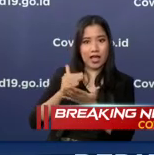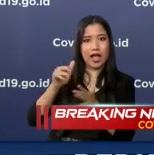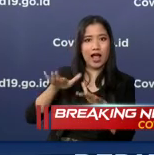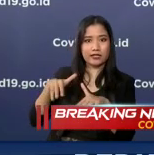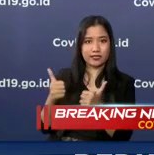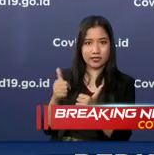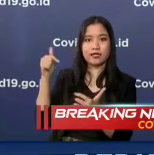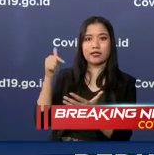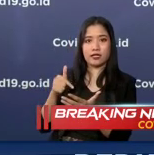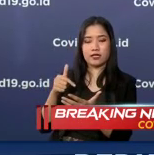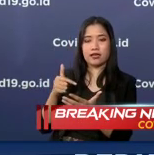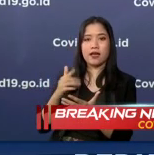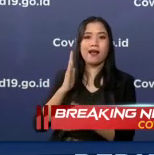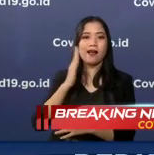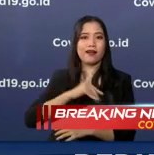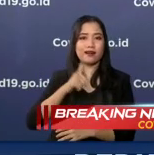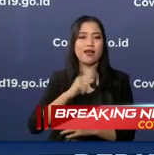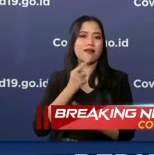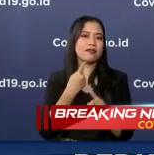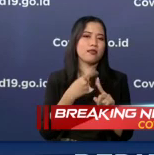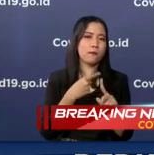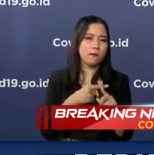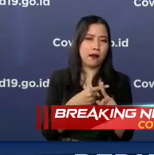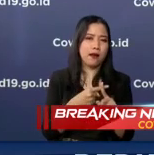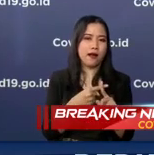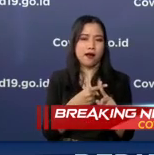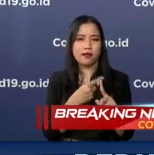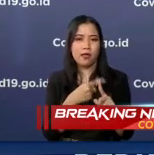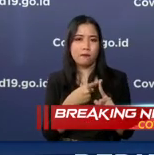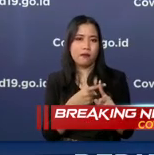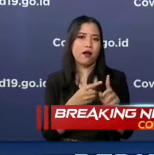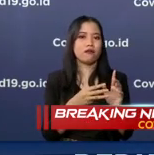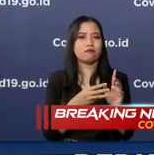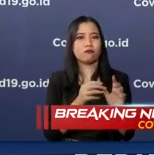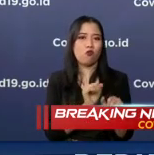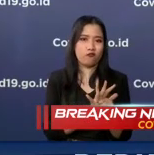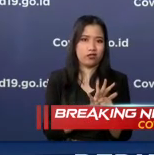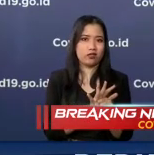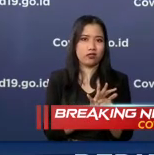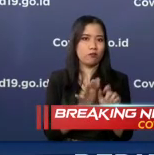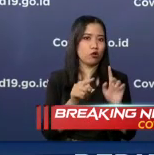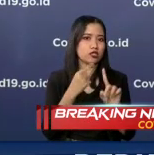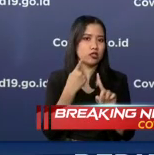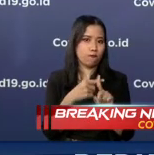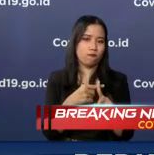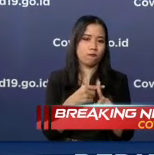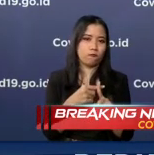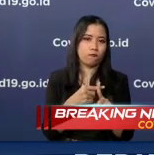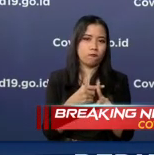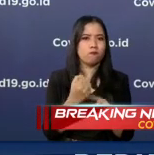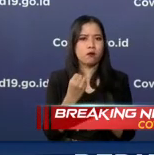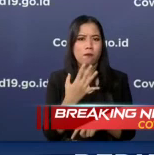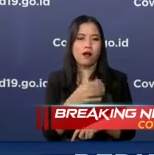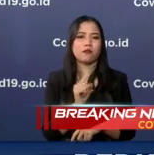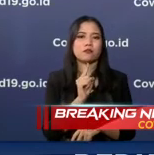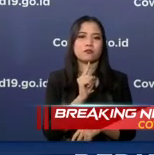Halo hari ini ada penambahan kasus konfirmasi copied 19 positif sebanyak